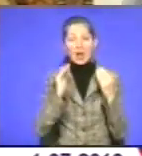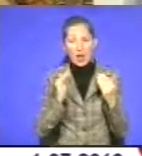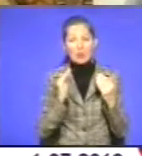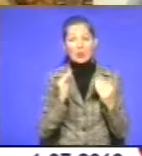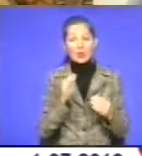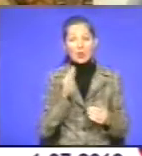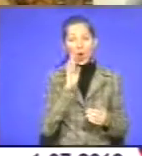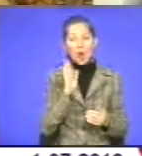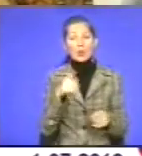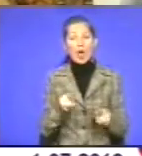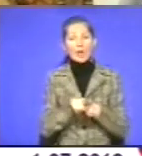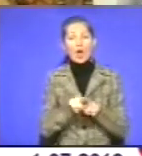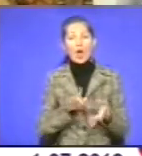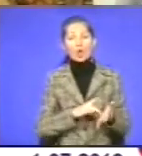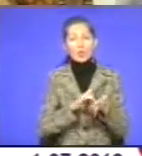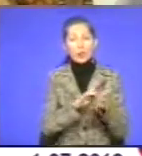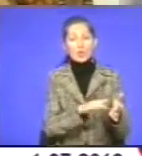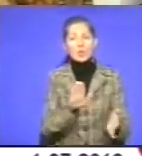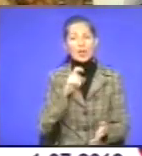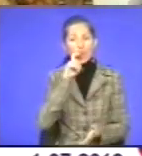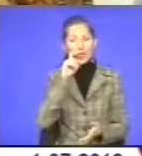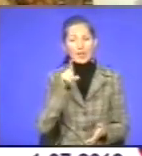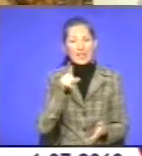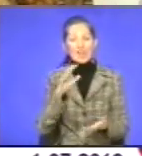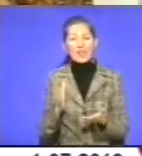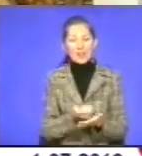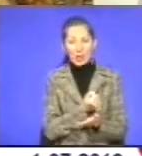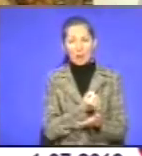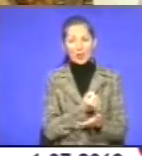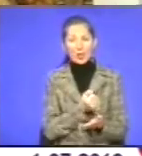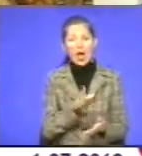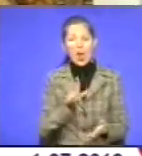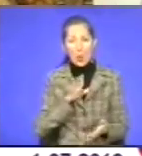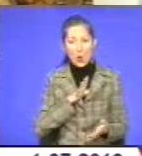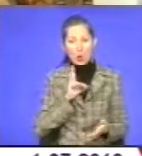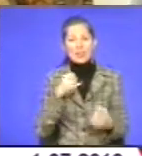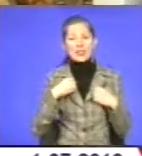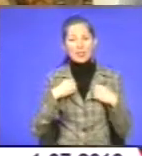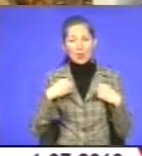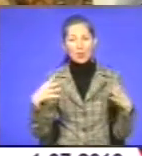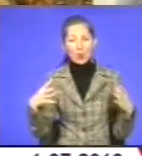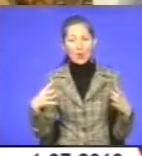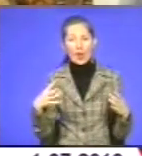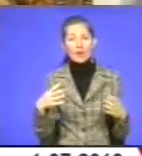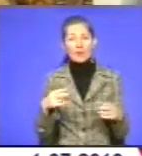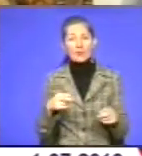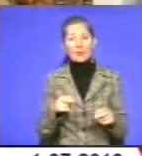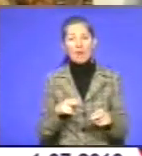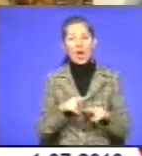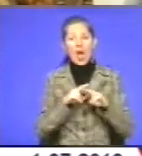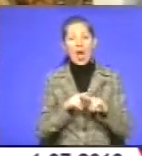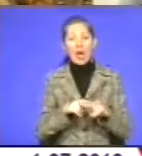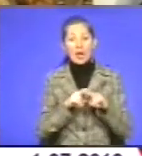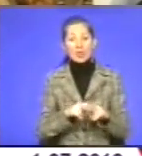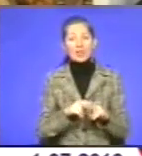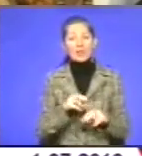як туристка в Україні. Їй вдалося теж бути на святкування хрещення,